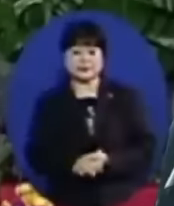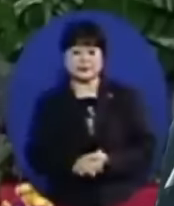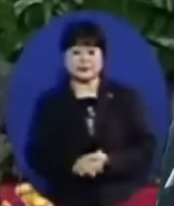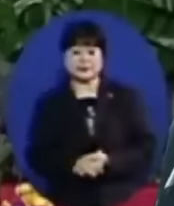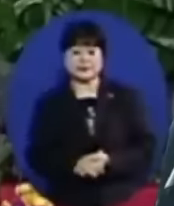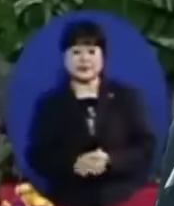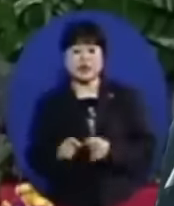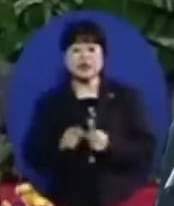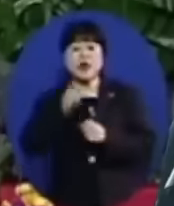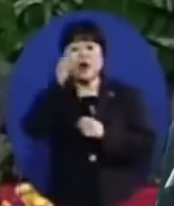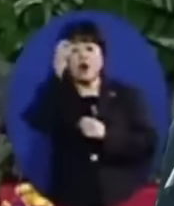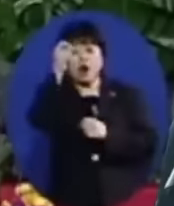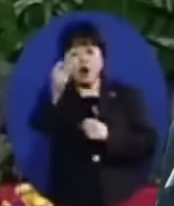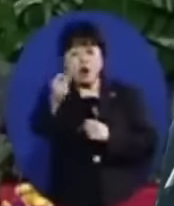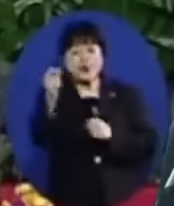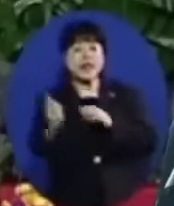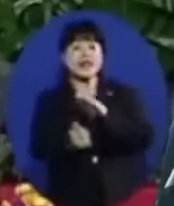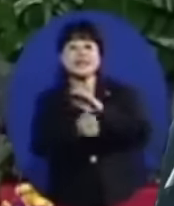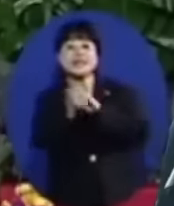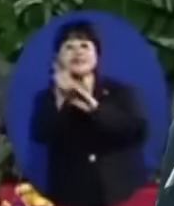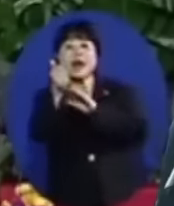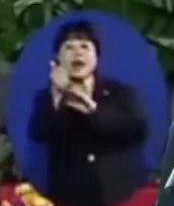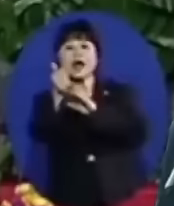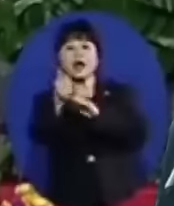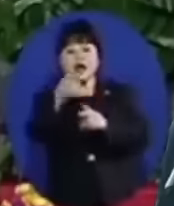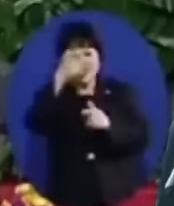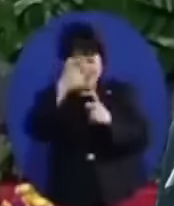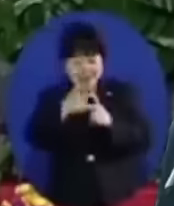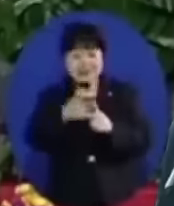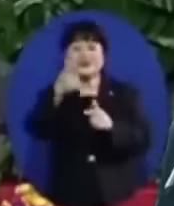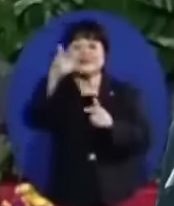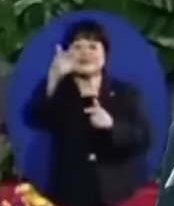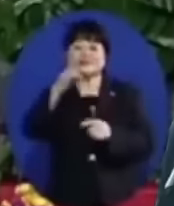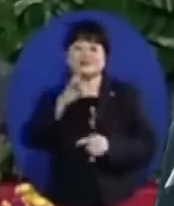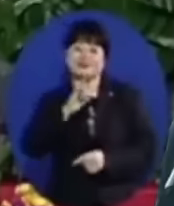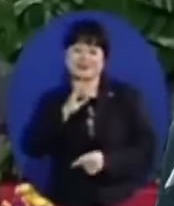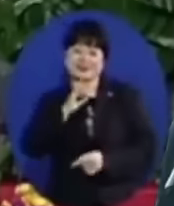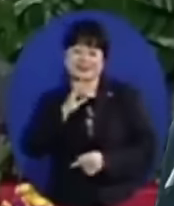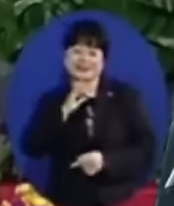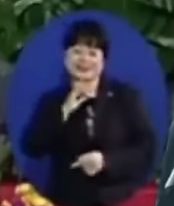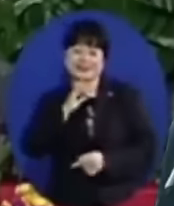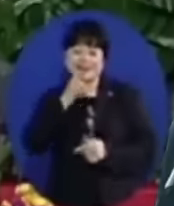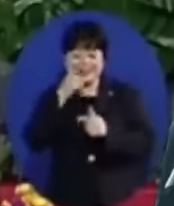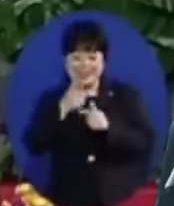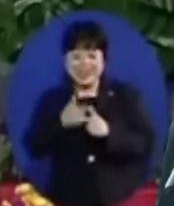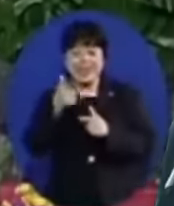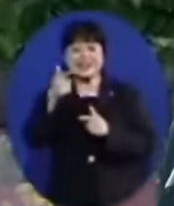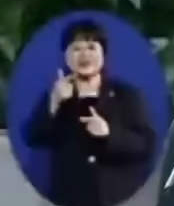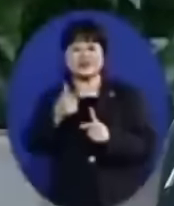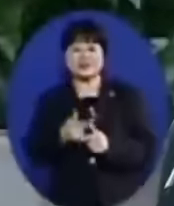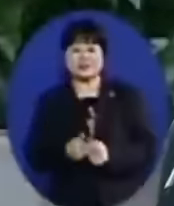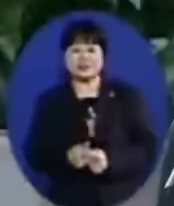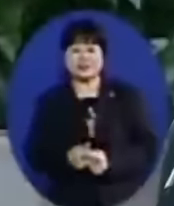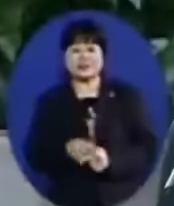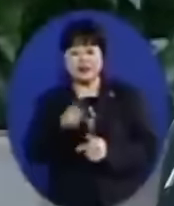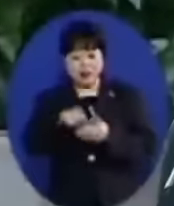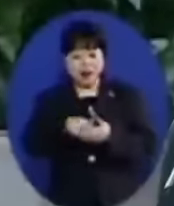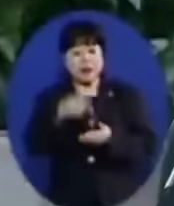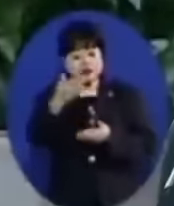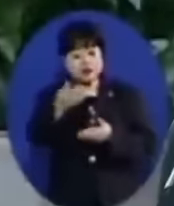우리에게 영원한 희망이 될 수 있는 것은 예수님입니다. 왜? 예수님이 그만한 대가를